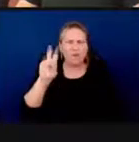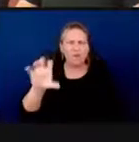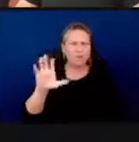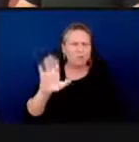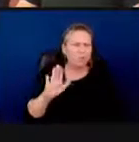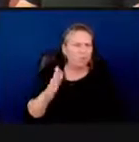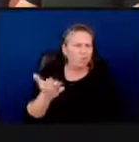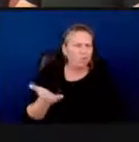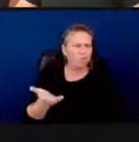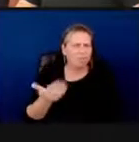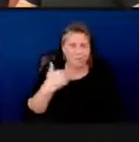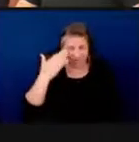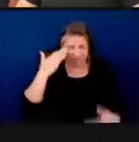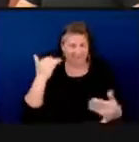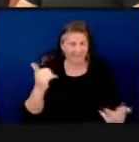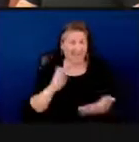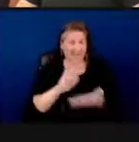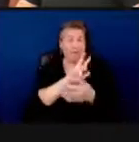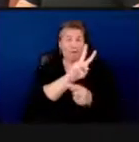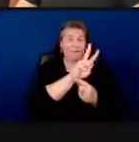kuna swala la